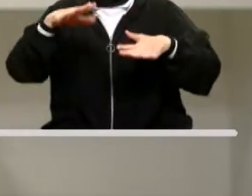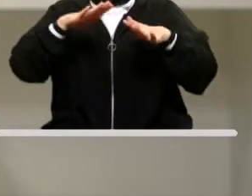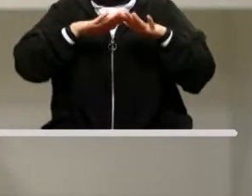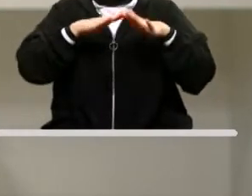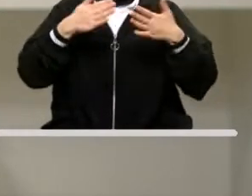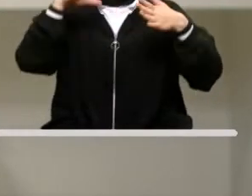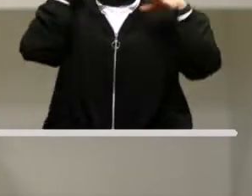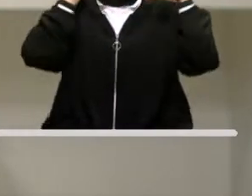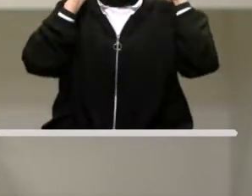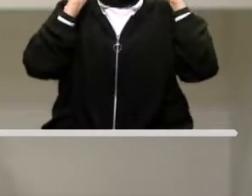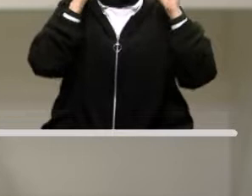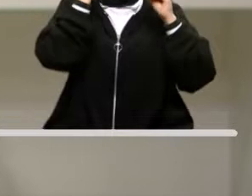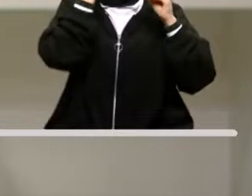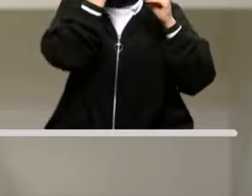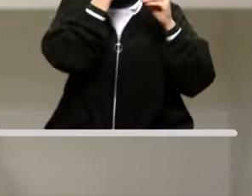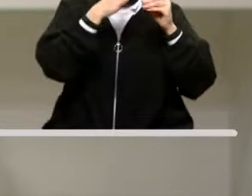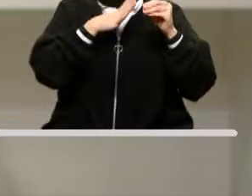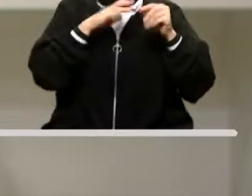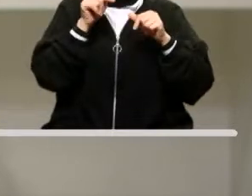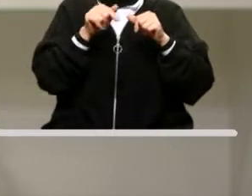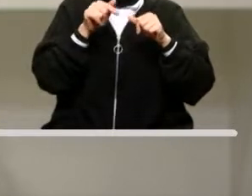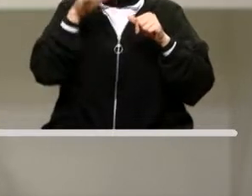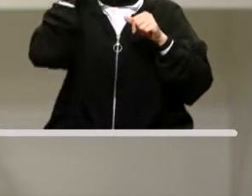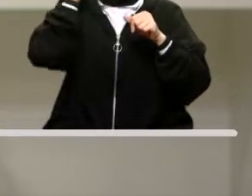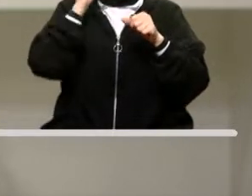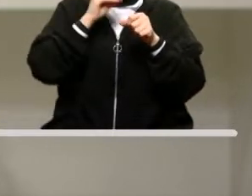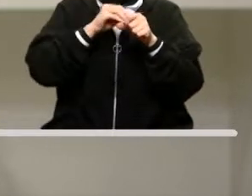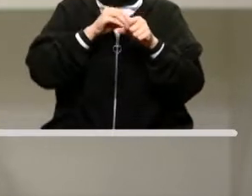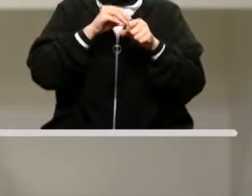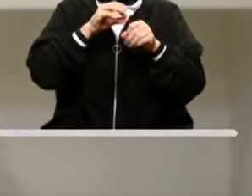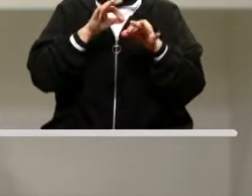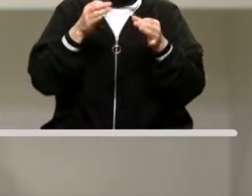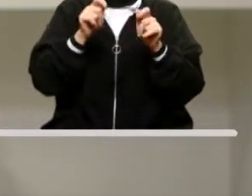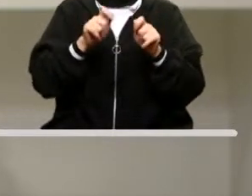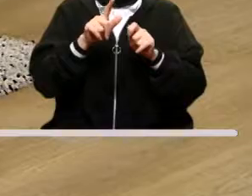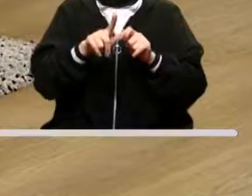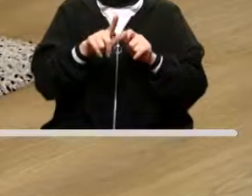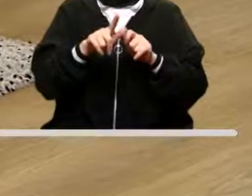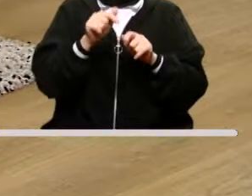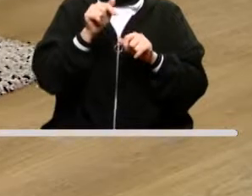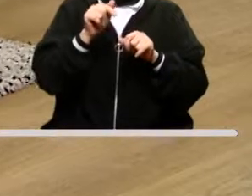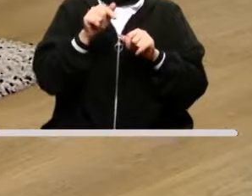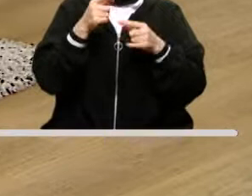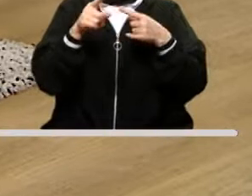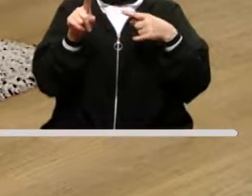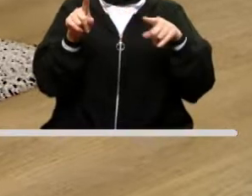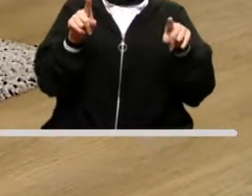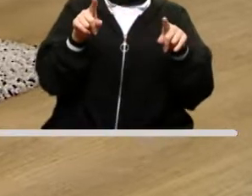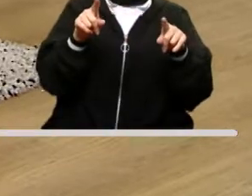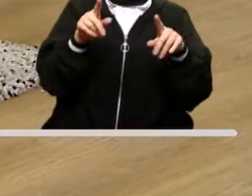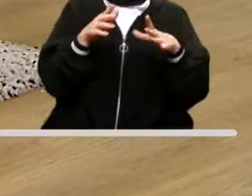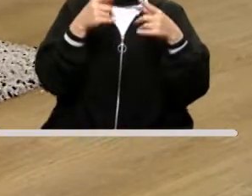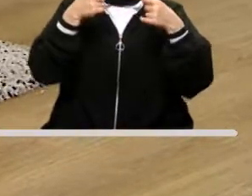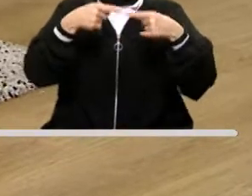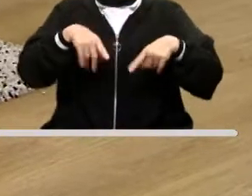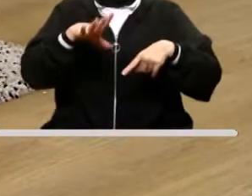adına bizlere düşen tam ne? Orada mesela bu farkındalığı nasıl sağlayacağız? Yani bu değişik testlerle gerçekleşen bir